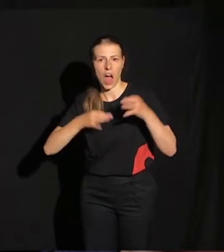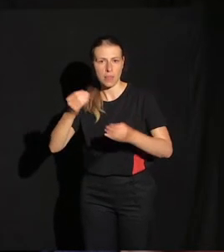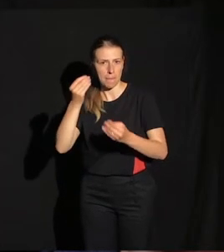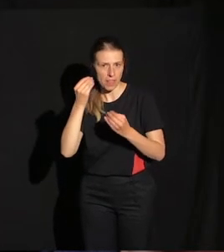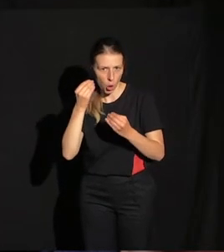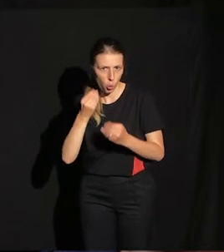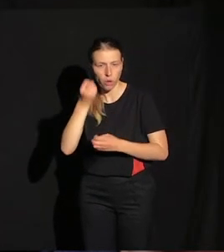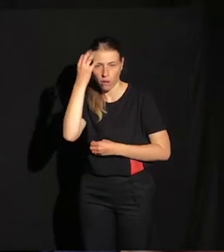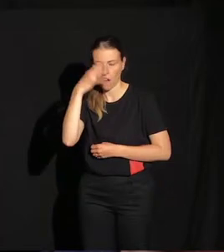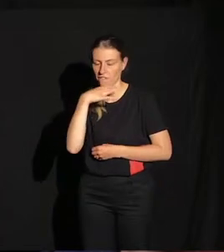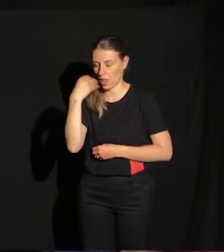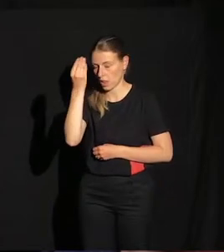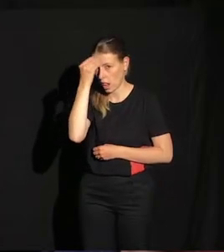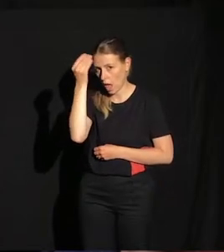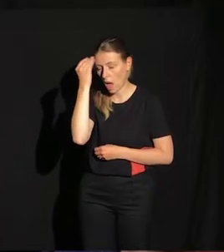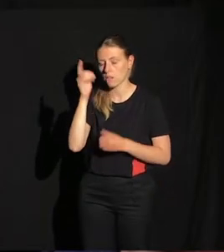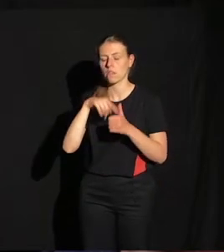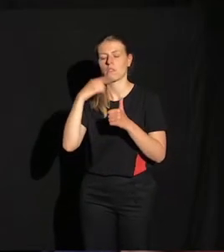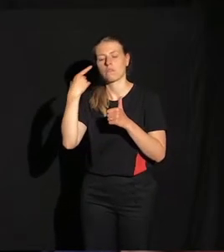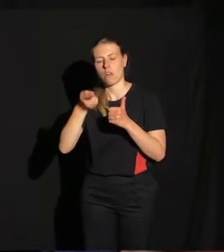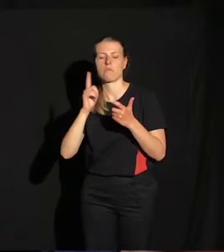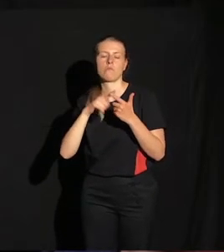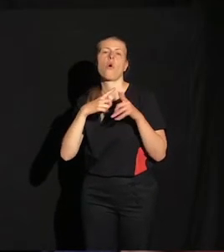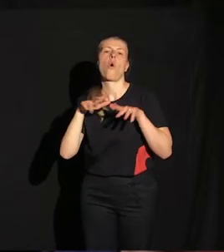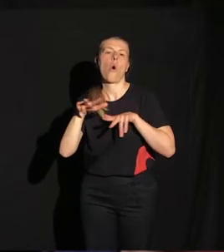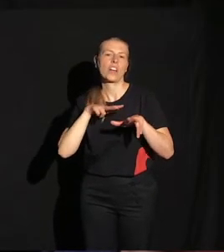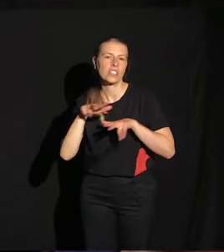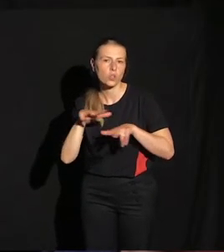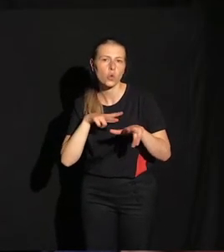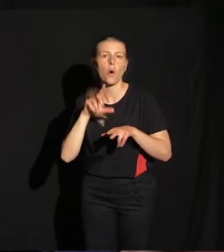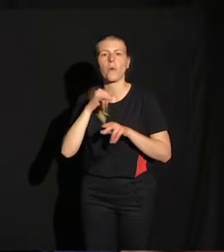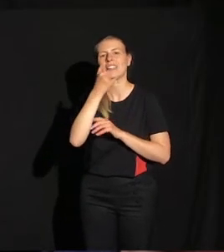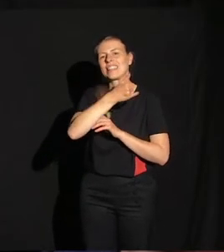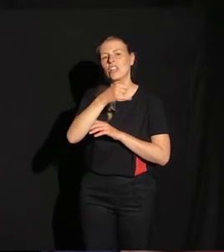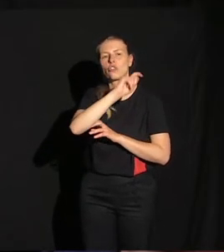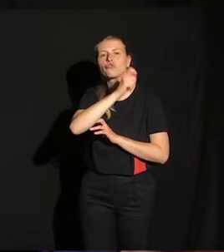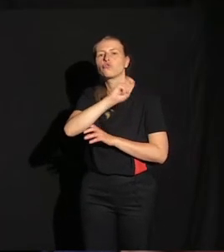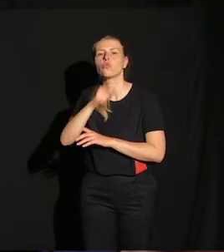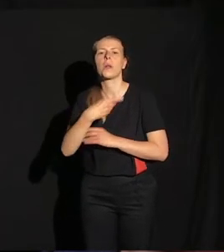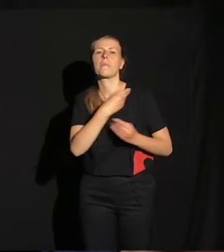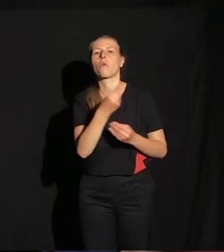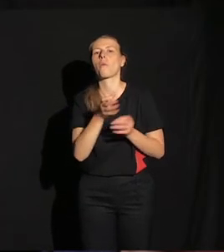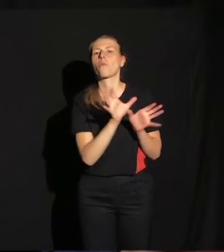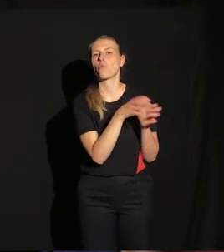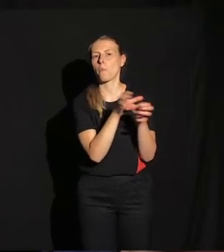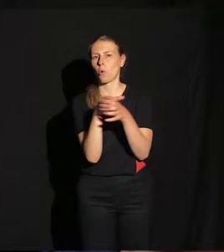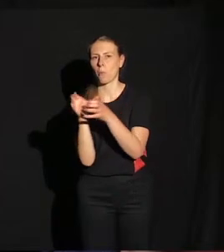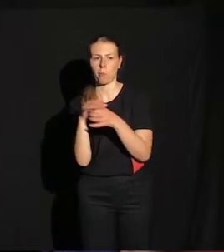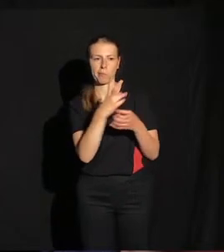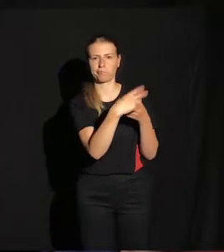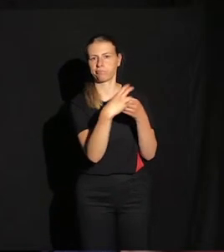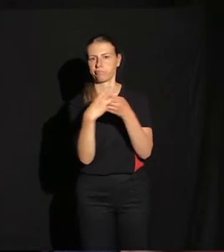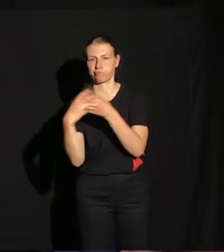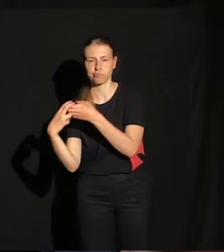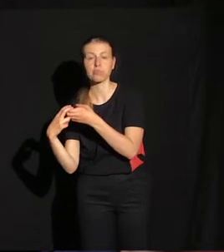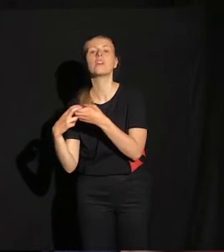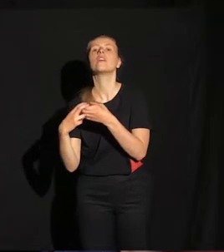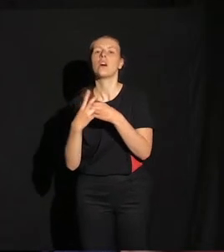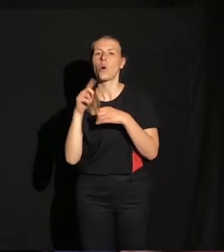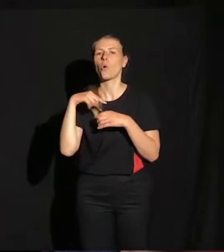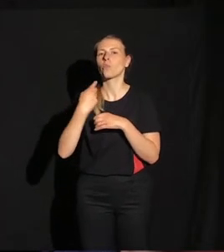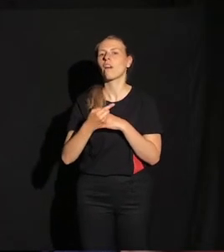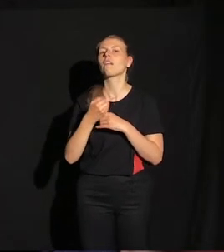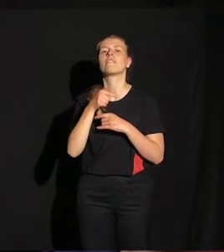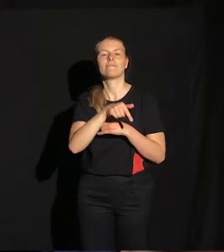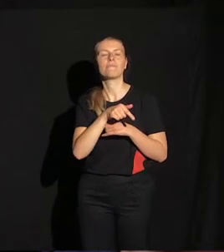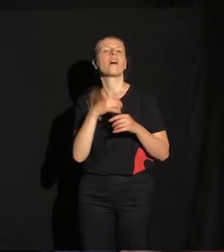die Organisation. Das heißt, alle Studierende haben dann eine Gruppe zugeteilt bekommen und hat dann auch während des Klatschmund-Festivals